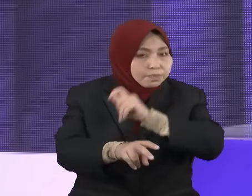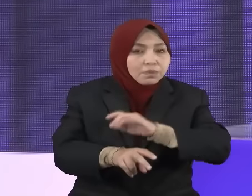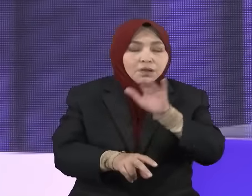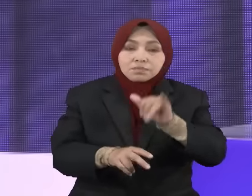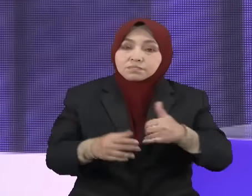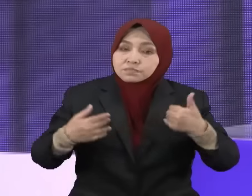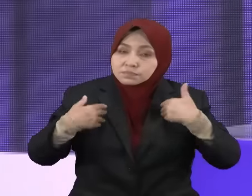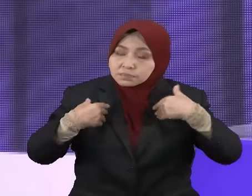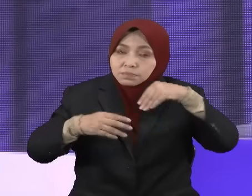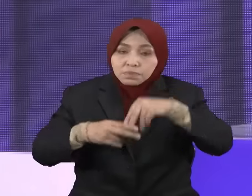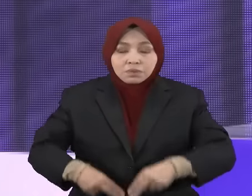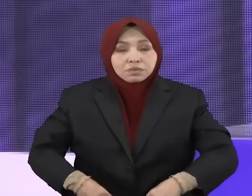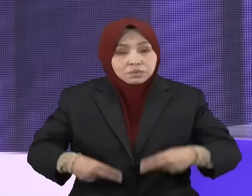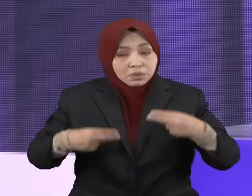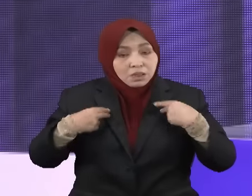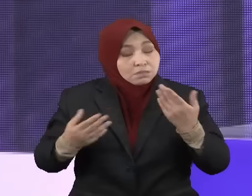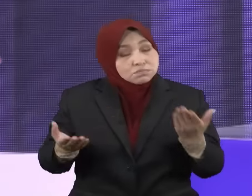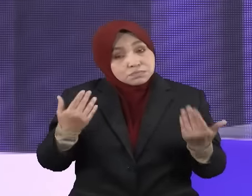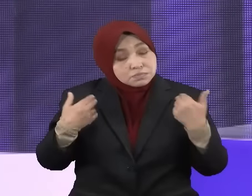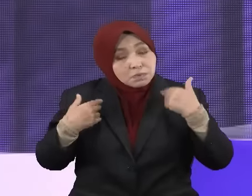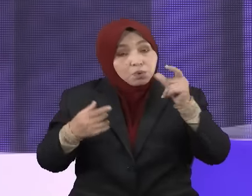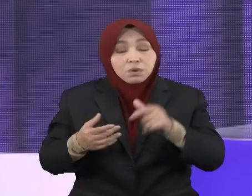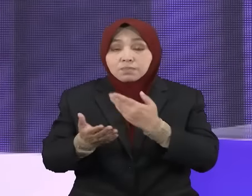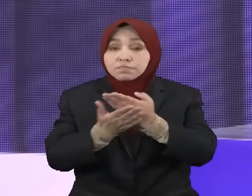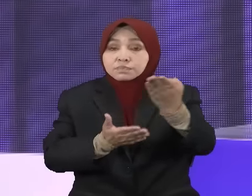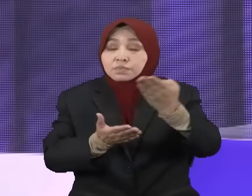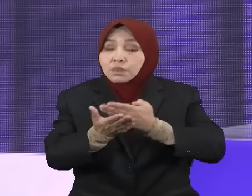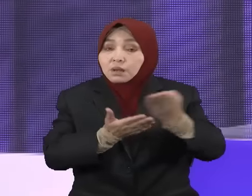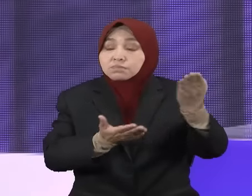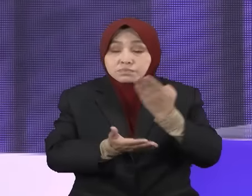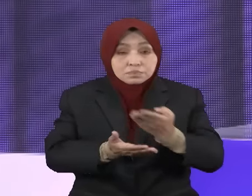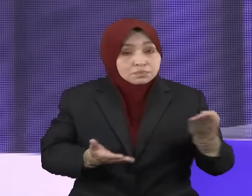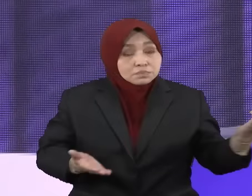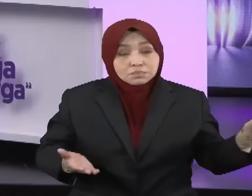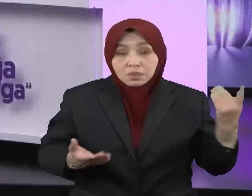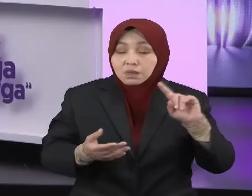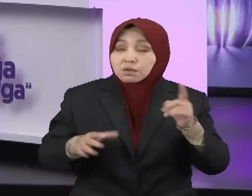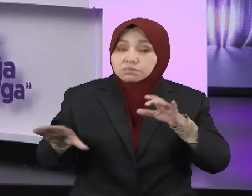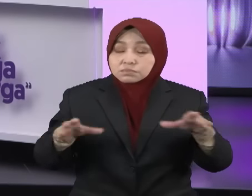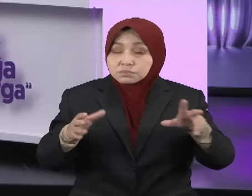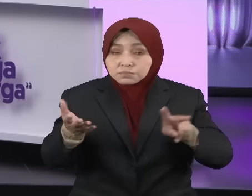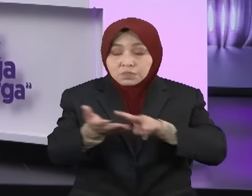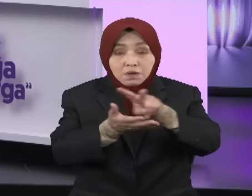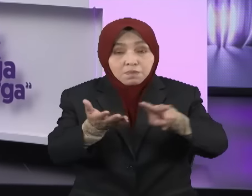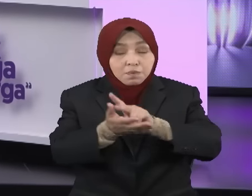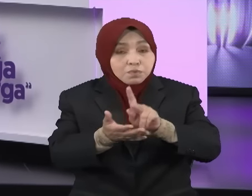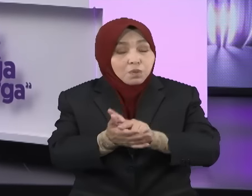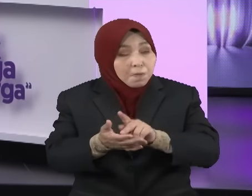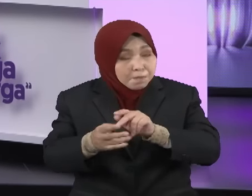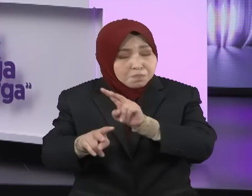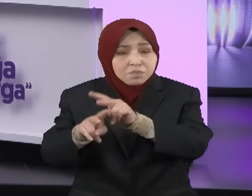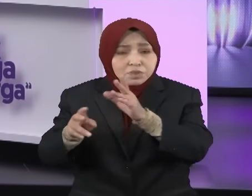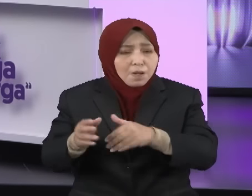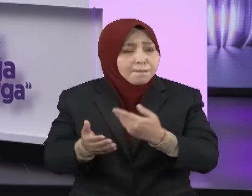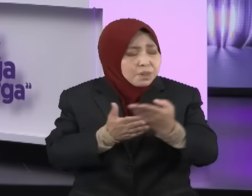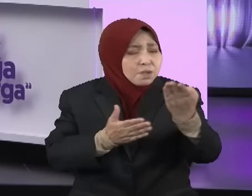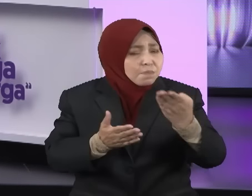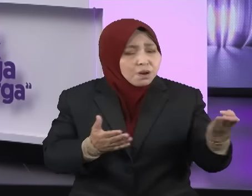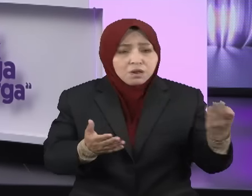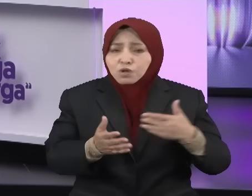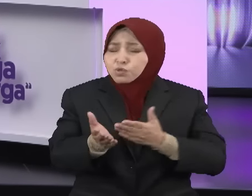yang ada dalam kehidupan. Mungkin ada orang beli barang saatnya, dia hanya buat video testimoni, dia kata dengan saya beli barang ini